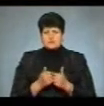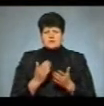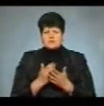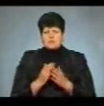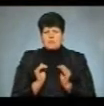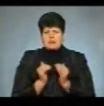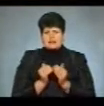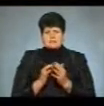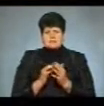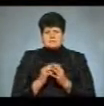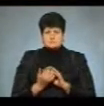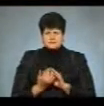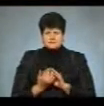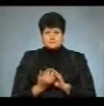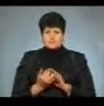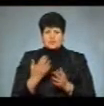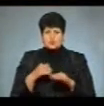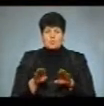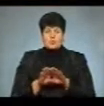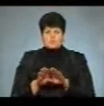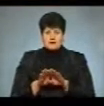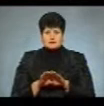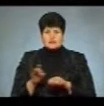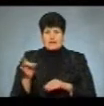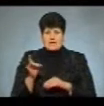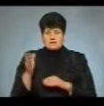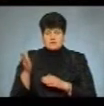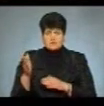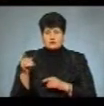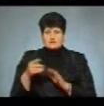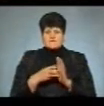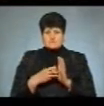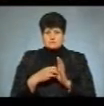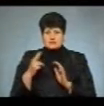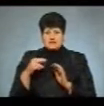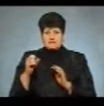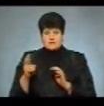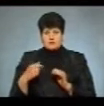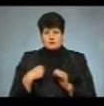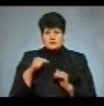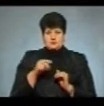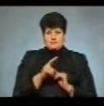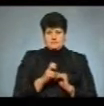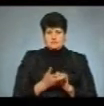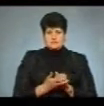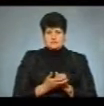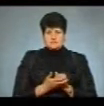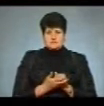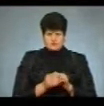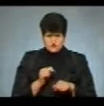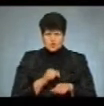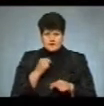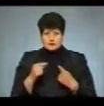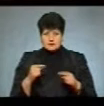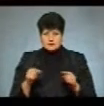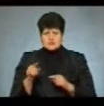в маленьких населених пунктах. Якщо порівняти Рівне, в Рівне, наприклад, 800 ДВК, у нас 1200. Відчувається різниця. І